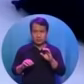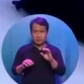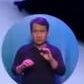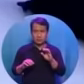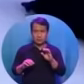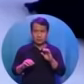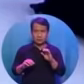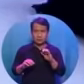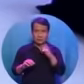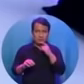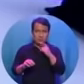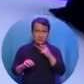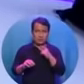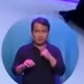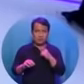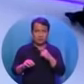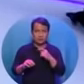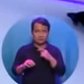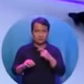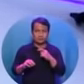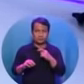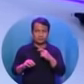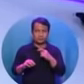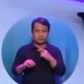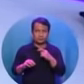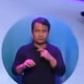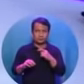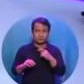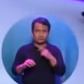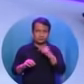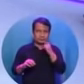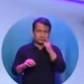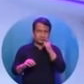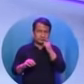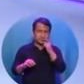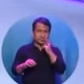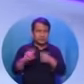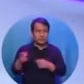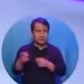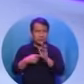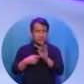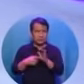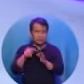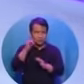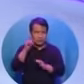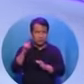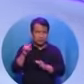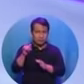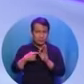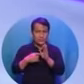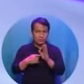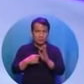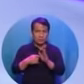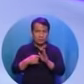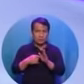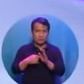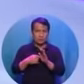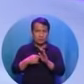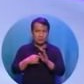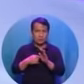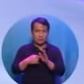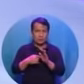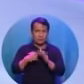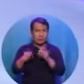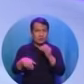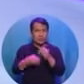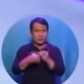10,000. Tawagan mo na agad, dial mo na agad. Pakisiguro nyo lang, Yumi, na tumutugma yung sa email sa